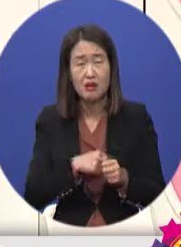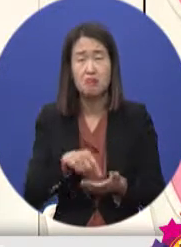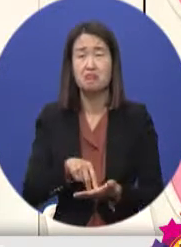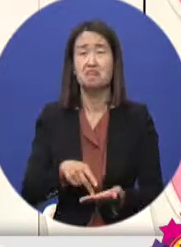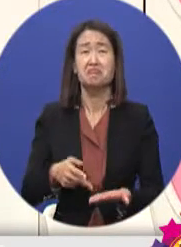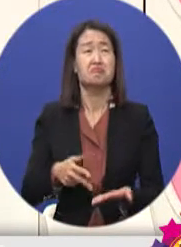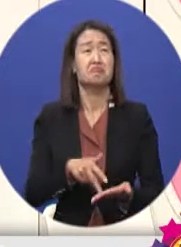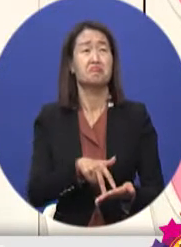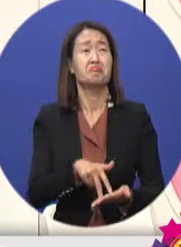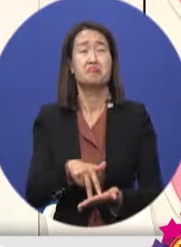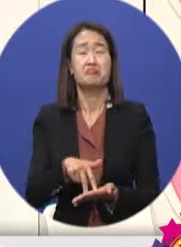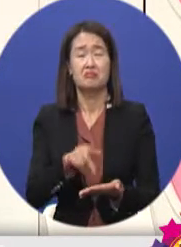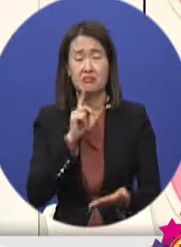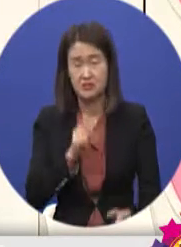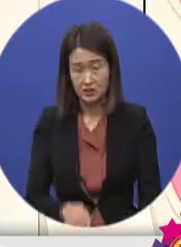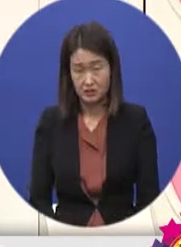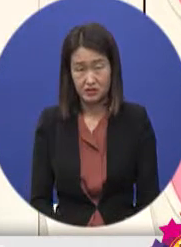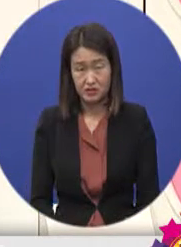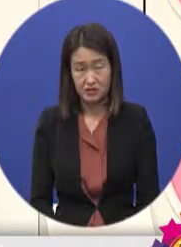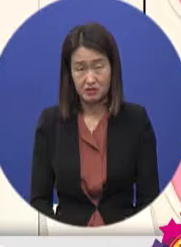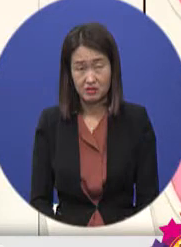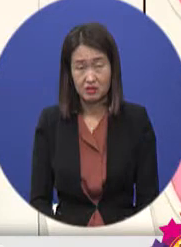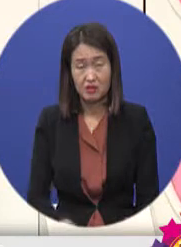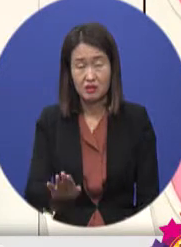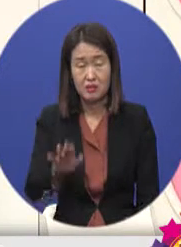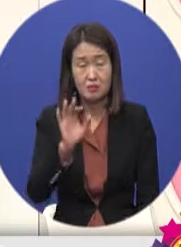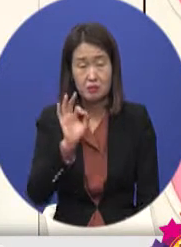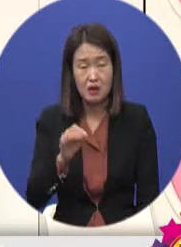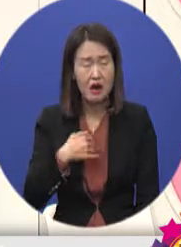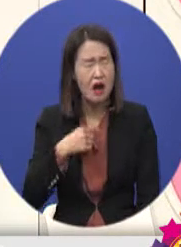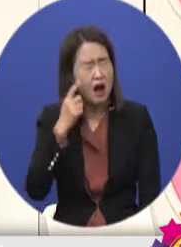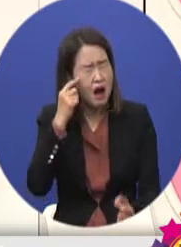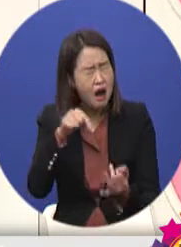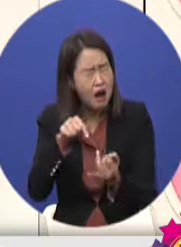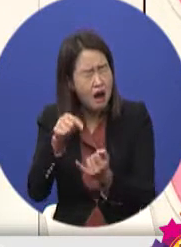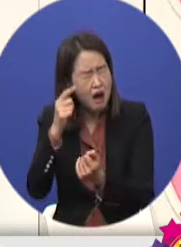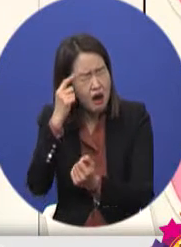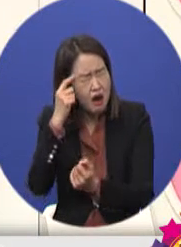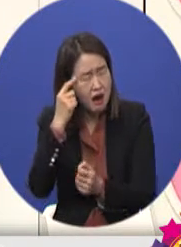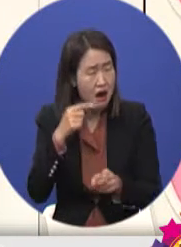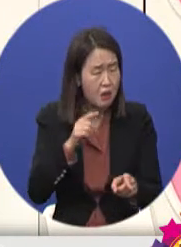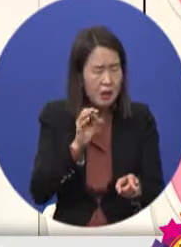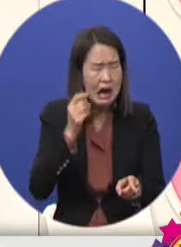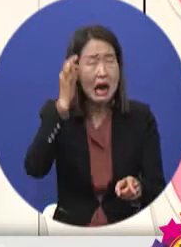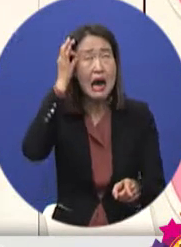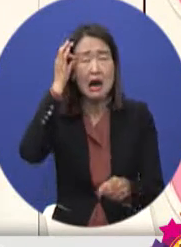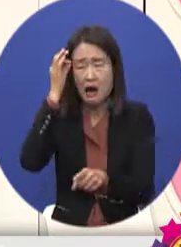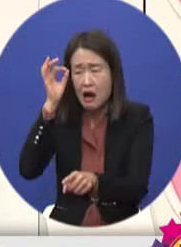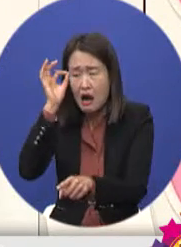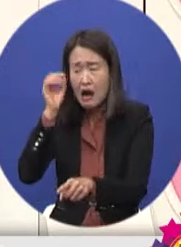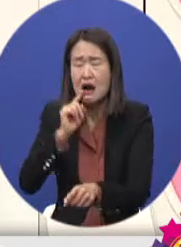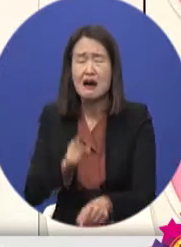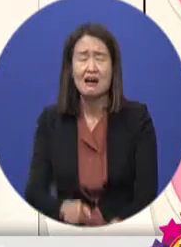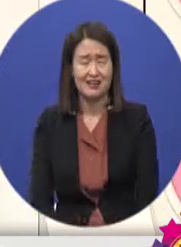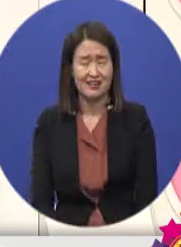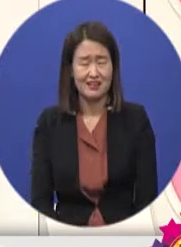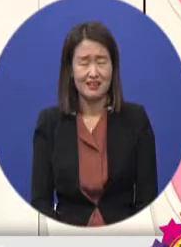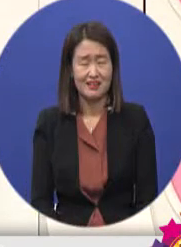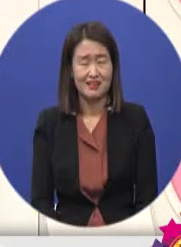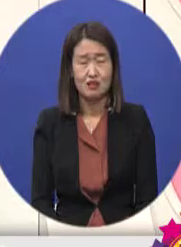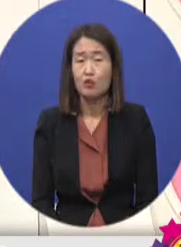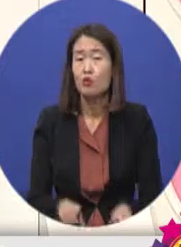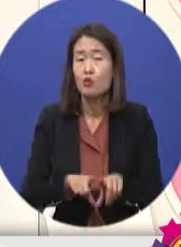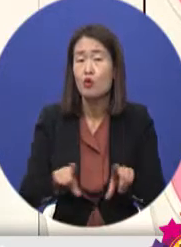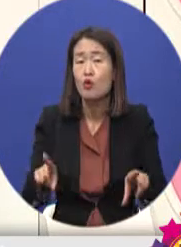허전하죠. 어떨 때 주로 생각이 많이 나세요? 다 생각나고 다 그래요. 네. 어떤 것이